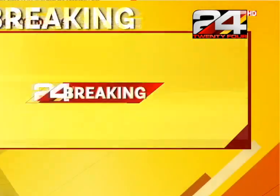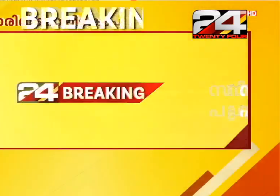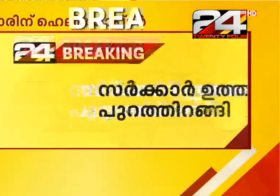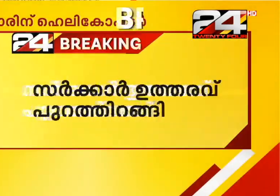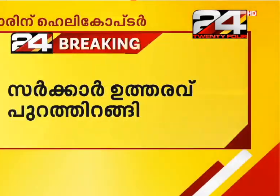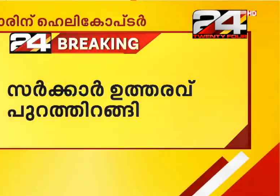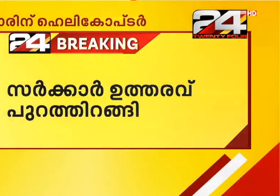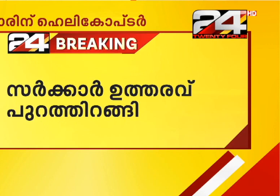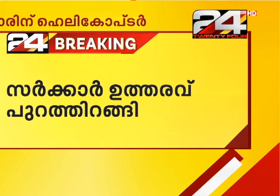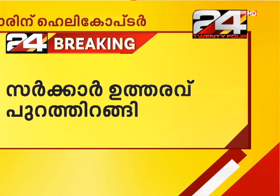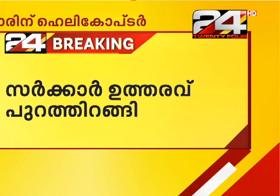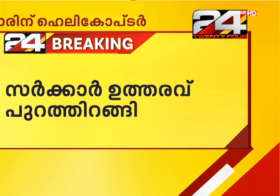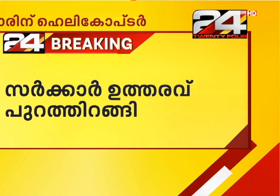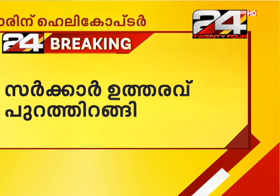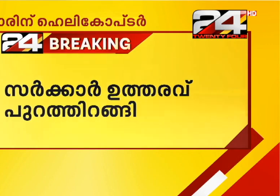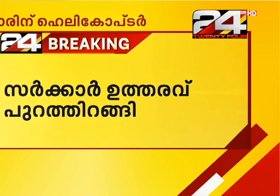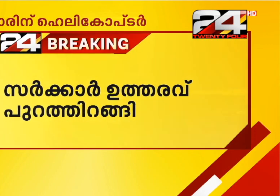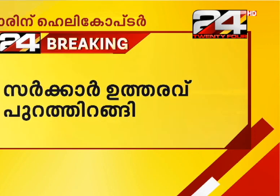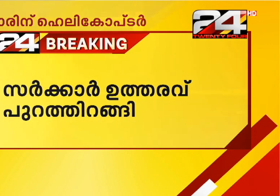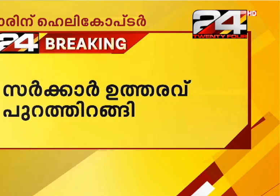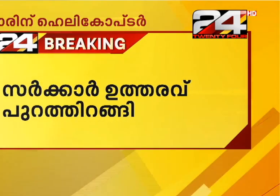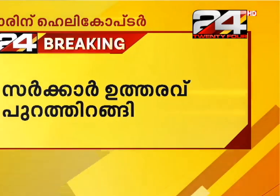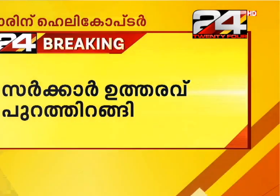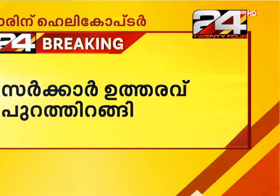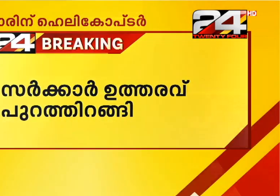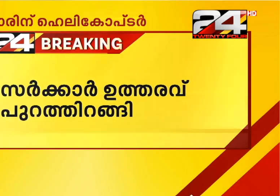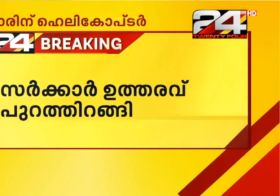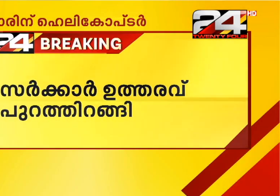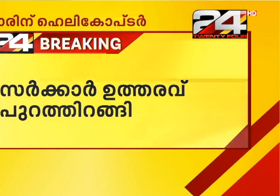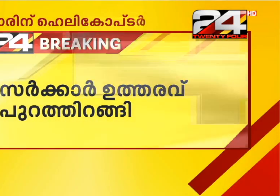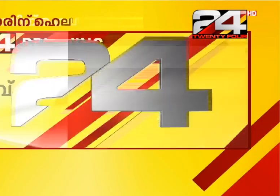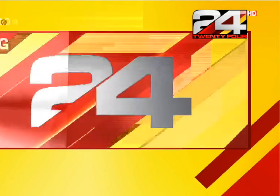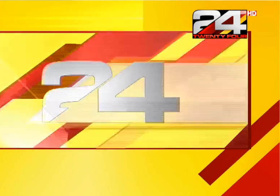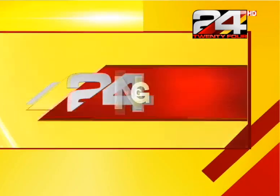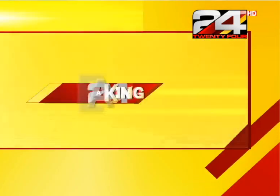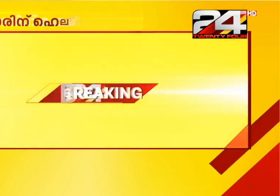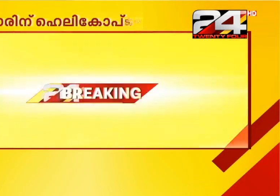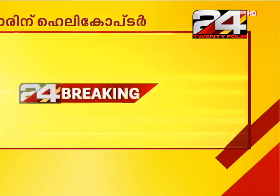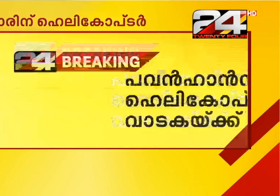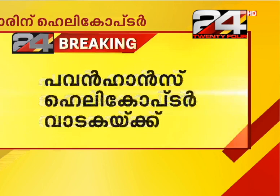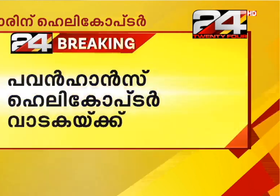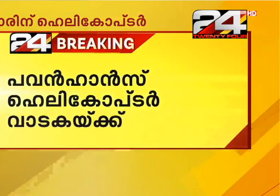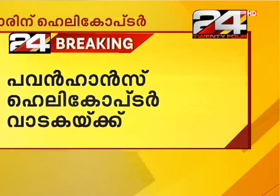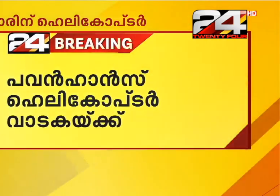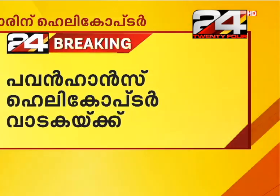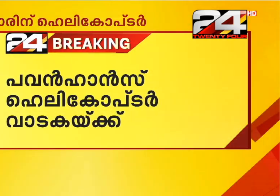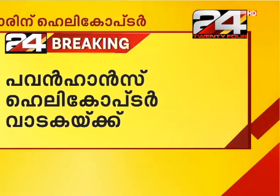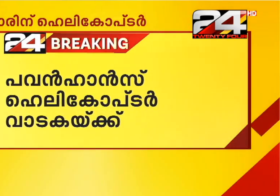കാര്യത്തിൽ വ്യക്തതയുണ്ടോ ഈ ഉത്തരവിൽ? ക്രിസ്റ്റിന, നേരത്തെ തന്നെ സംസ്ഥാനം ഈ ഒരു തരത്തിലായിരുന്നു നിർദ്ദേശം മുന്നോട്ട് വെച്ചിരുന്നത്.